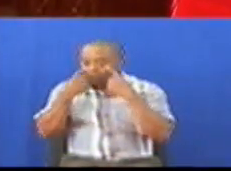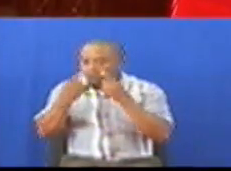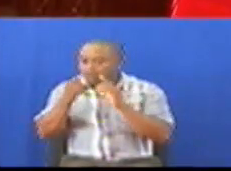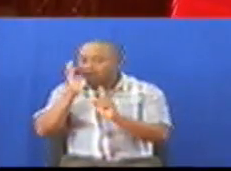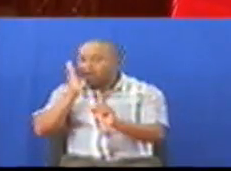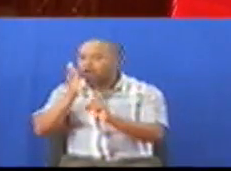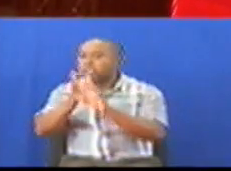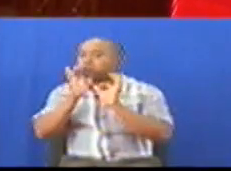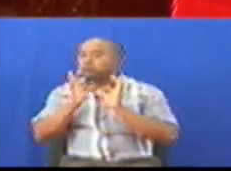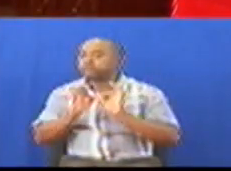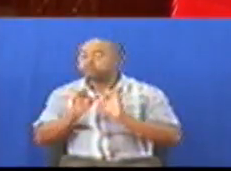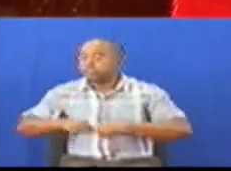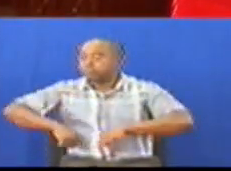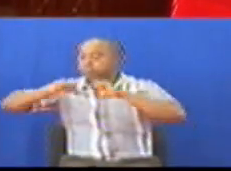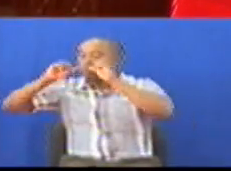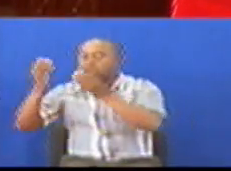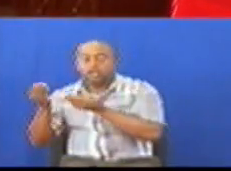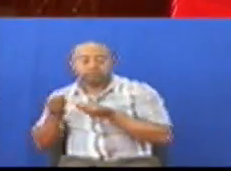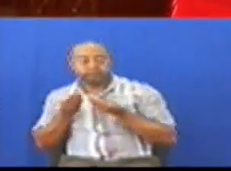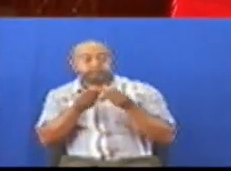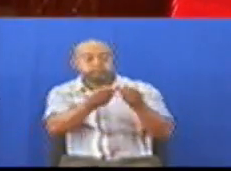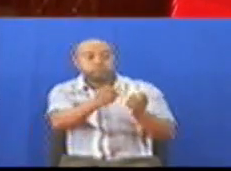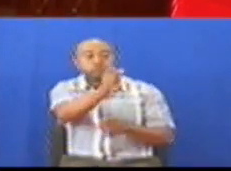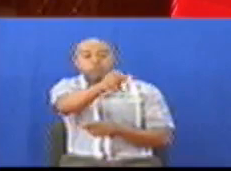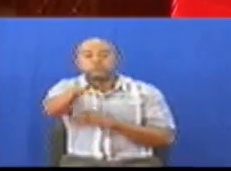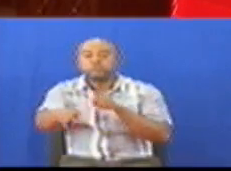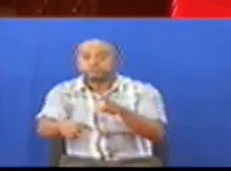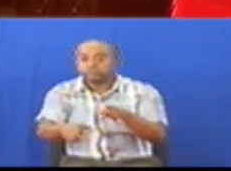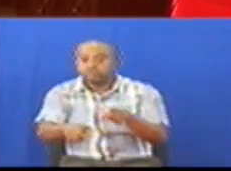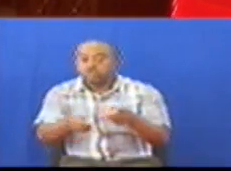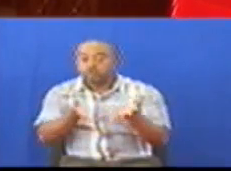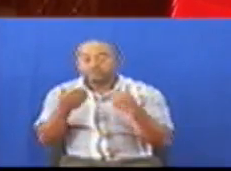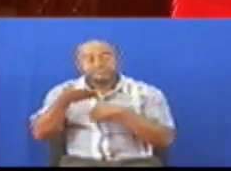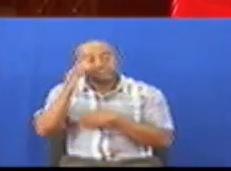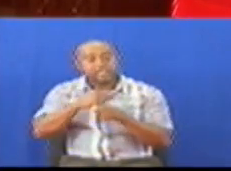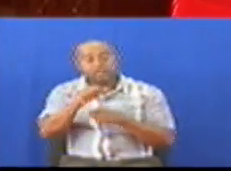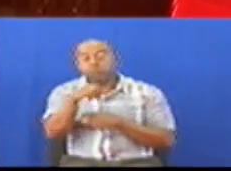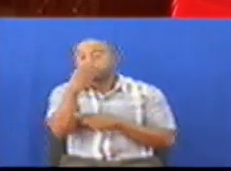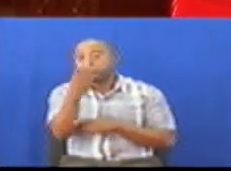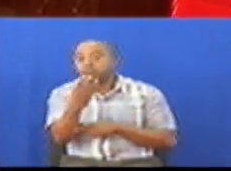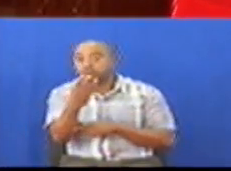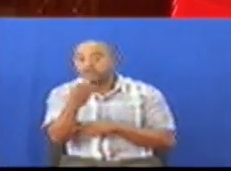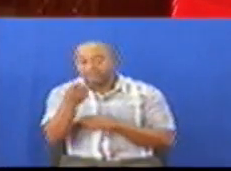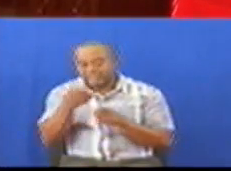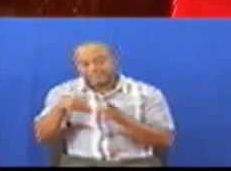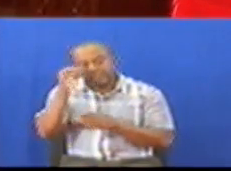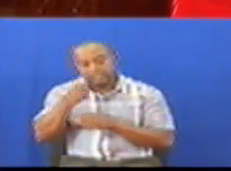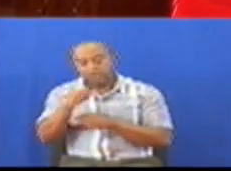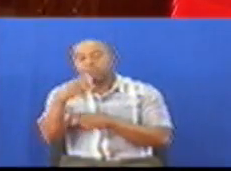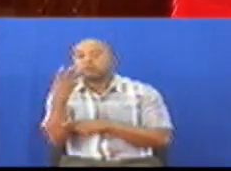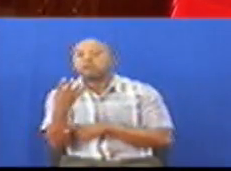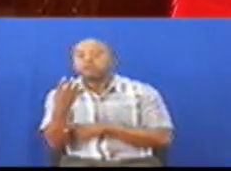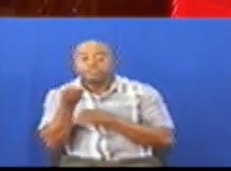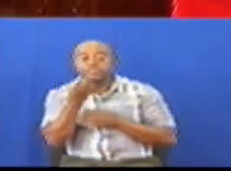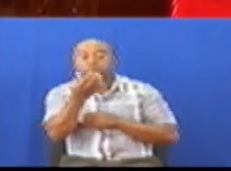ya kupeleka madaraka kwa wananchi D by D iliyoanzishwa na serikali ya awamu ya tatu na kuendelea na ile serikali ya awamu ya nne.